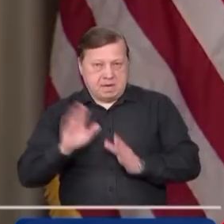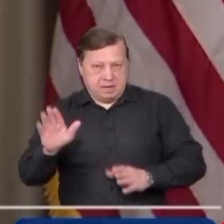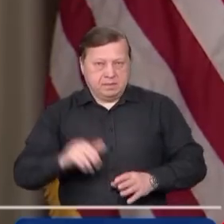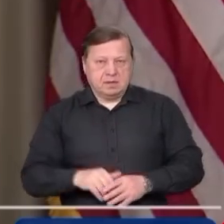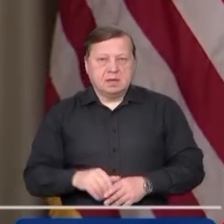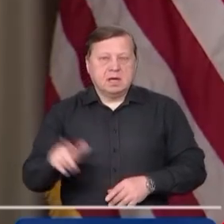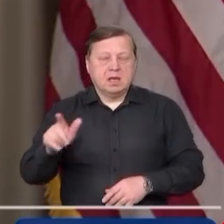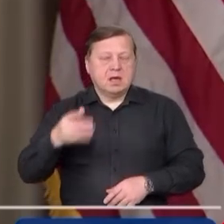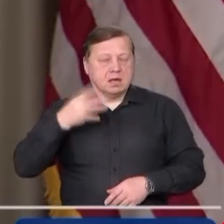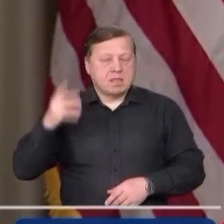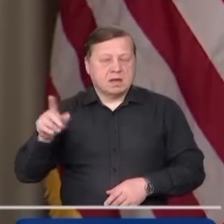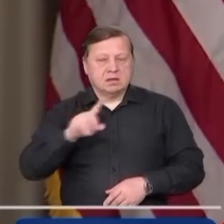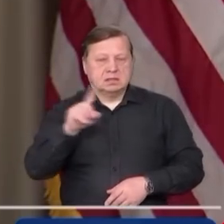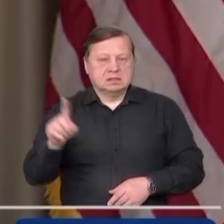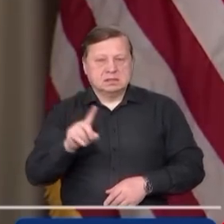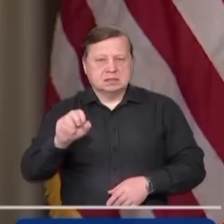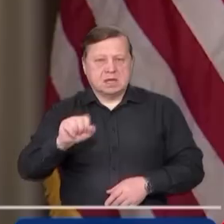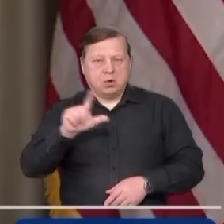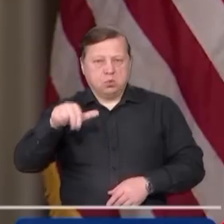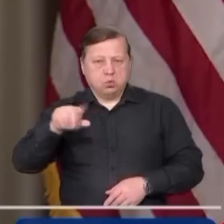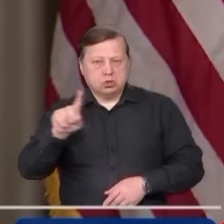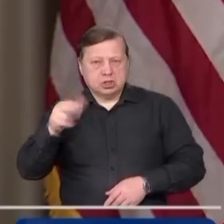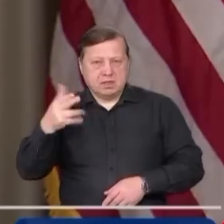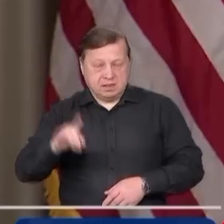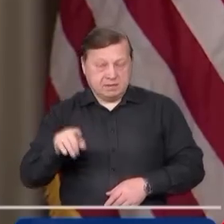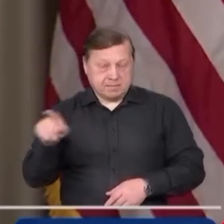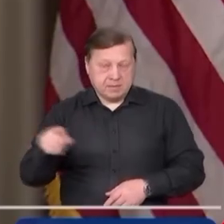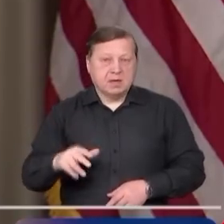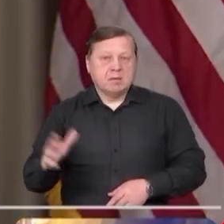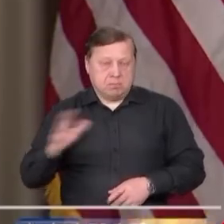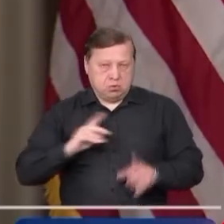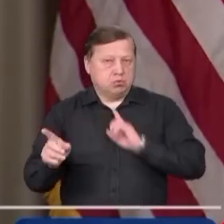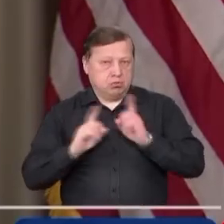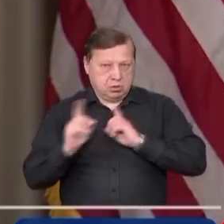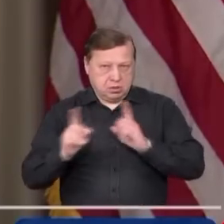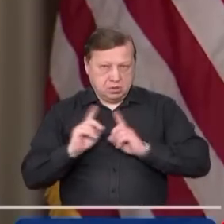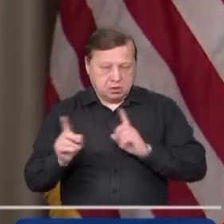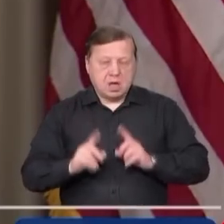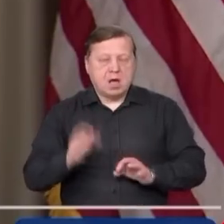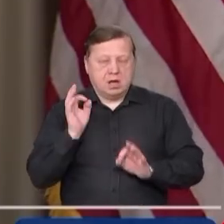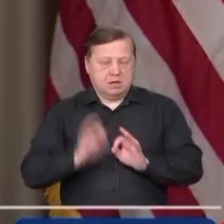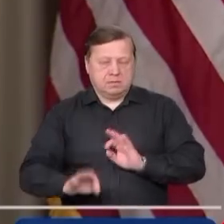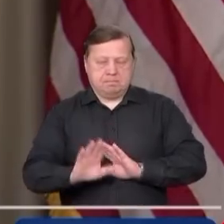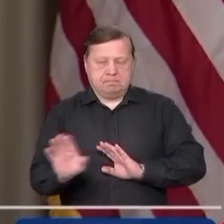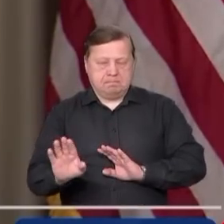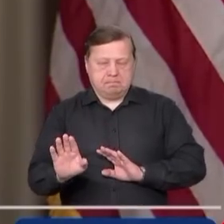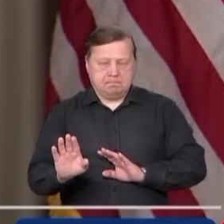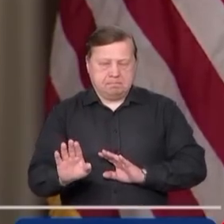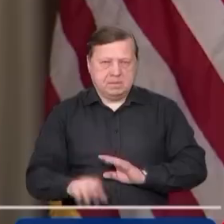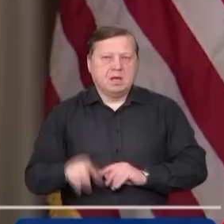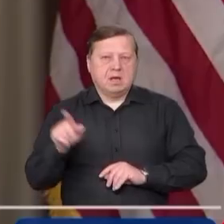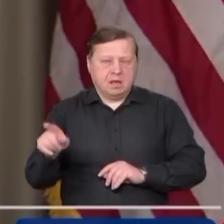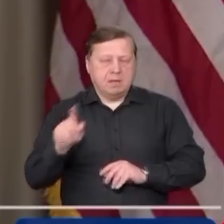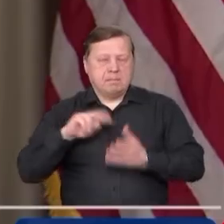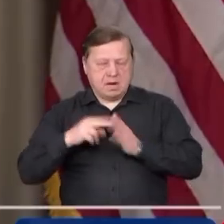i inni, rozmawialiśmy z nimi o ich wizjach, bez szczegółów, ale taka wizja